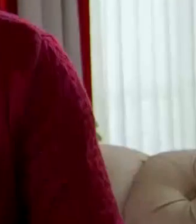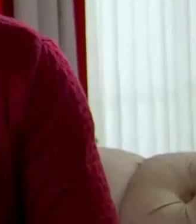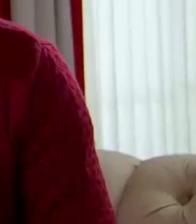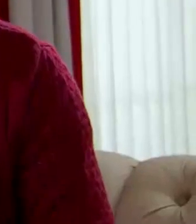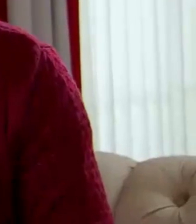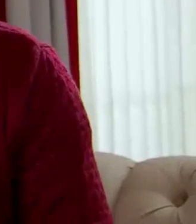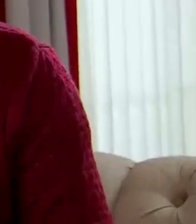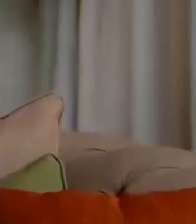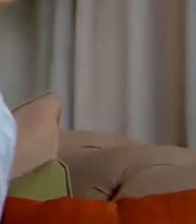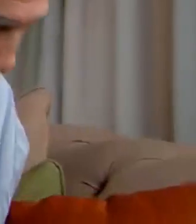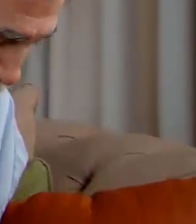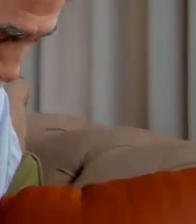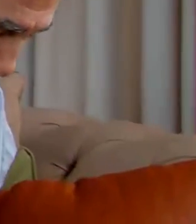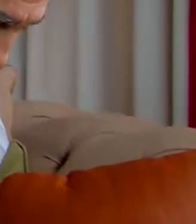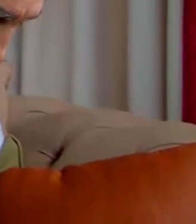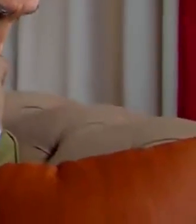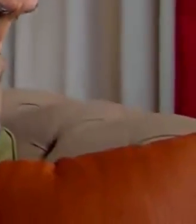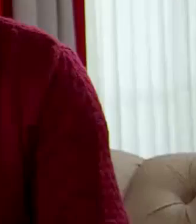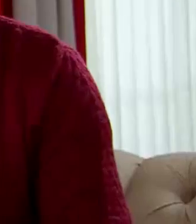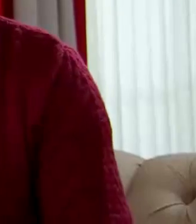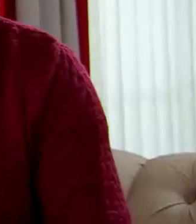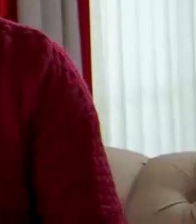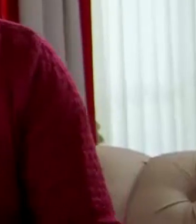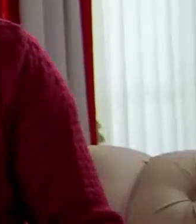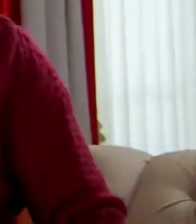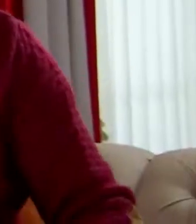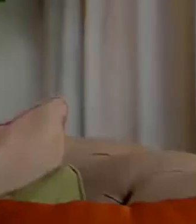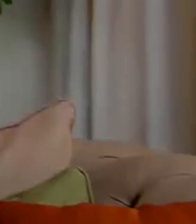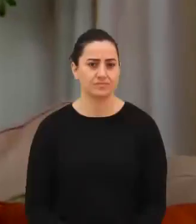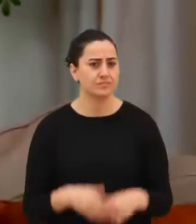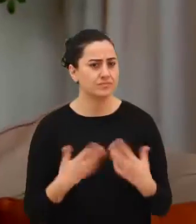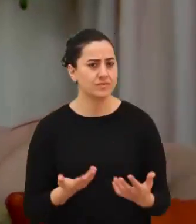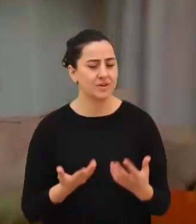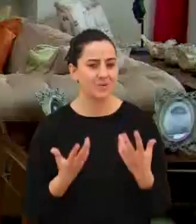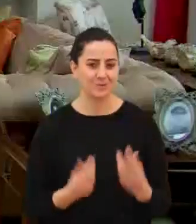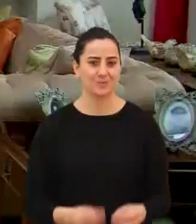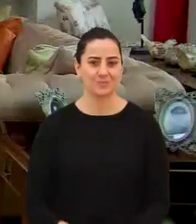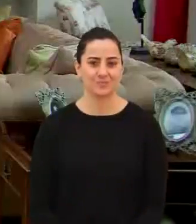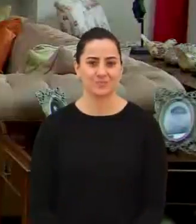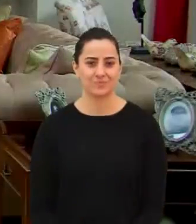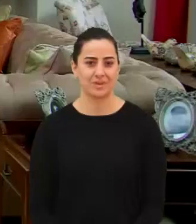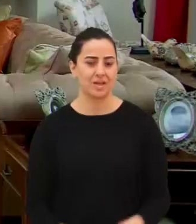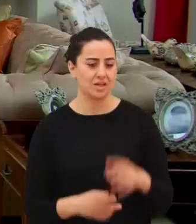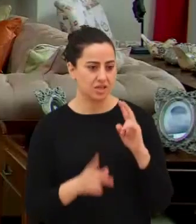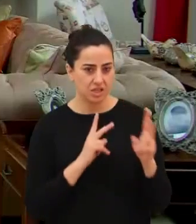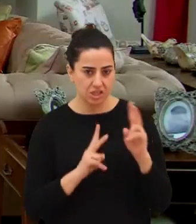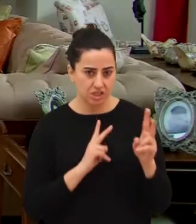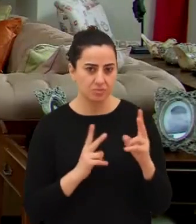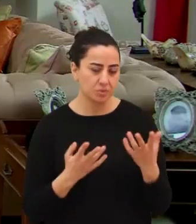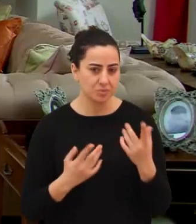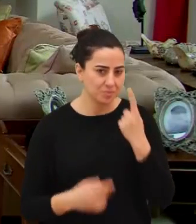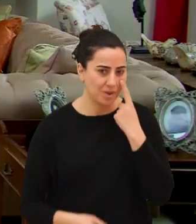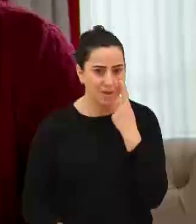Oo, dübeş. Bir, iki, üç, dört. Bir oyun olur. İki, iki olduk herhalde. Hadi